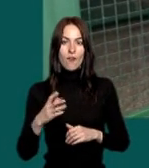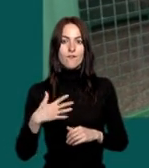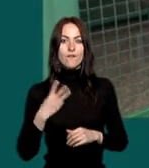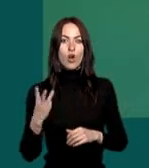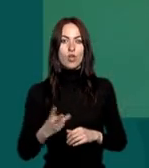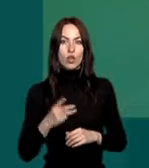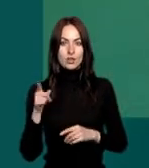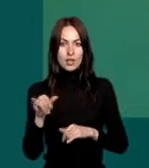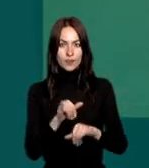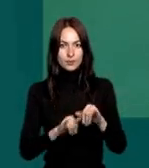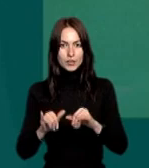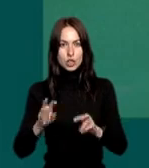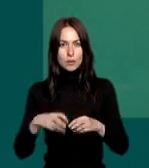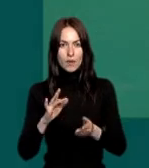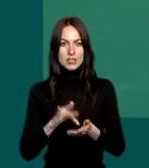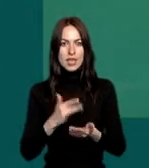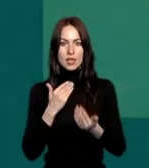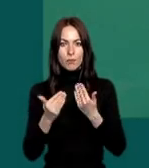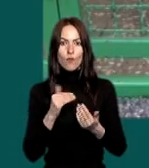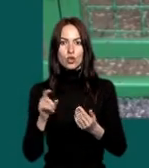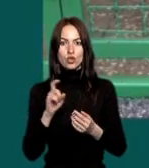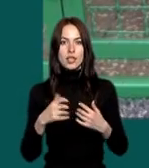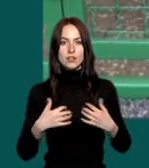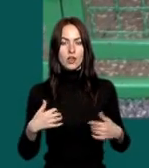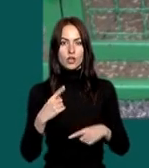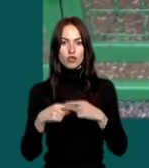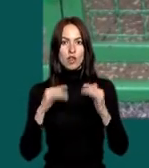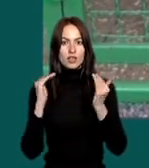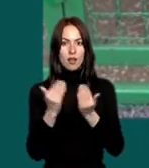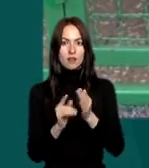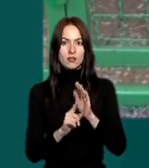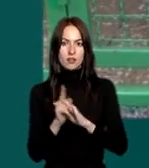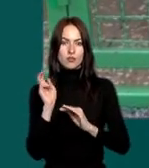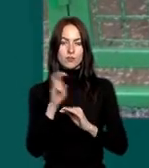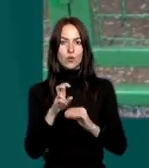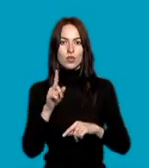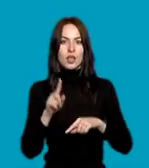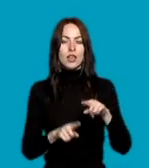Волонтери, які доглядали собак у центрі поводження з тваринами, через карантин стали приходити рідше.